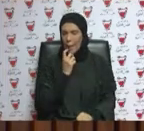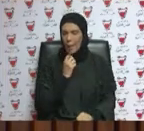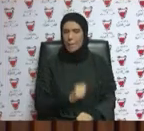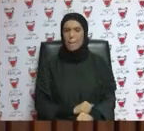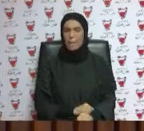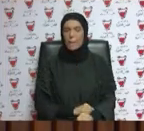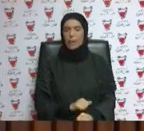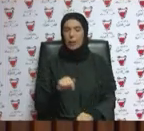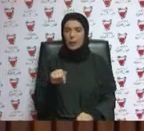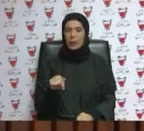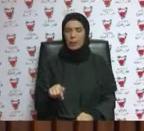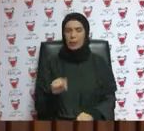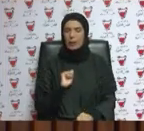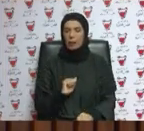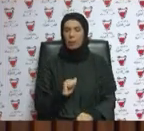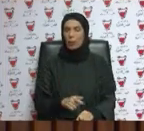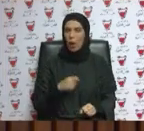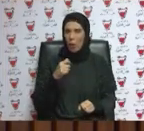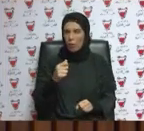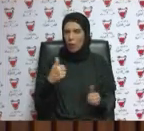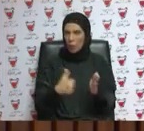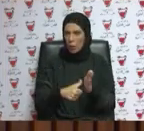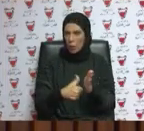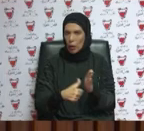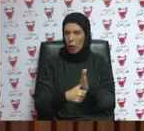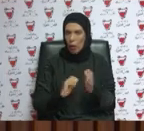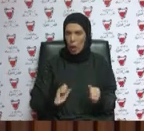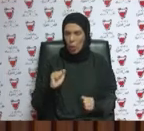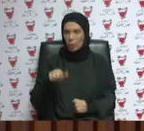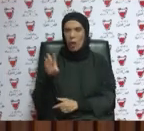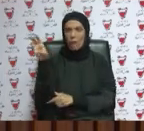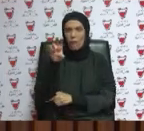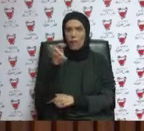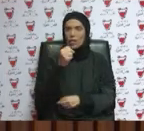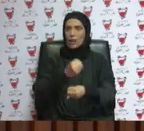كوفيد-19، وذلك من خلال دفع رواتب المواطنين البحرينيين العاملين في القطاع الخاص